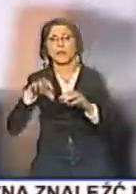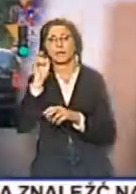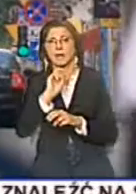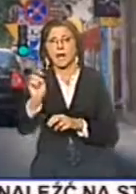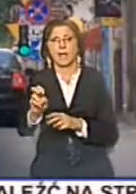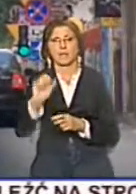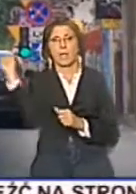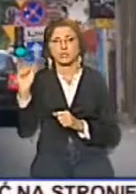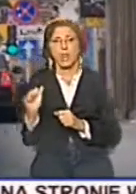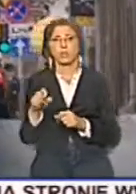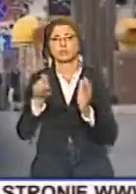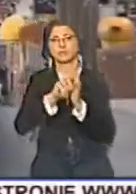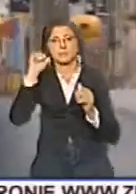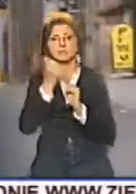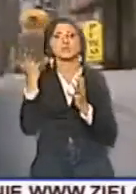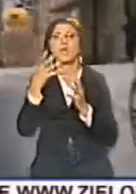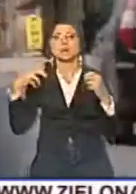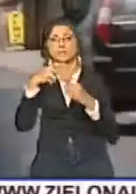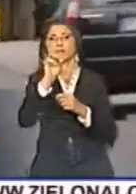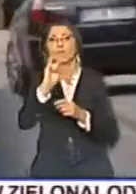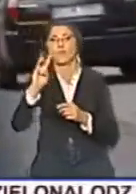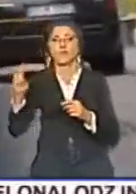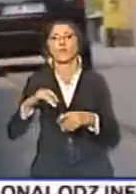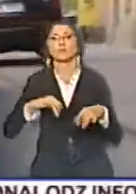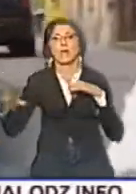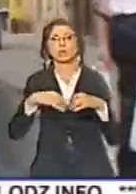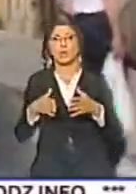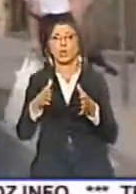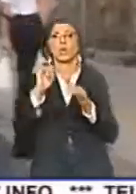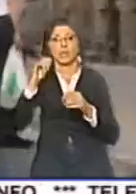trasach tramwajów i autobusów można znaleźć na głównej stronie Zarządu Dróg i